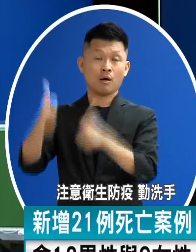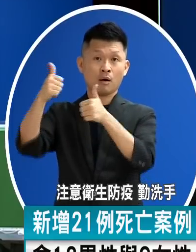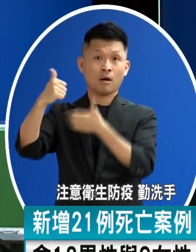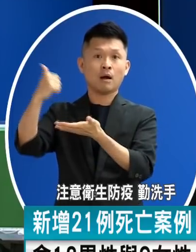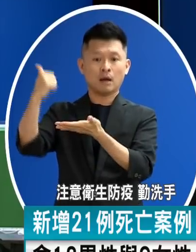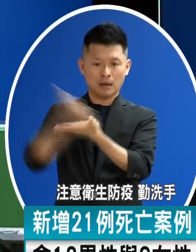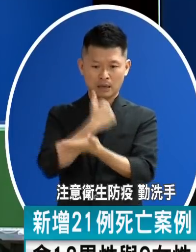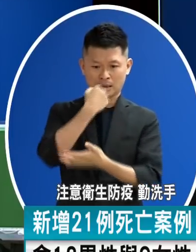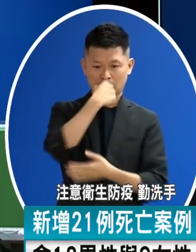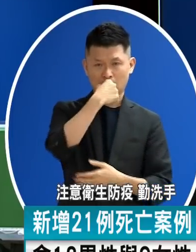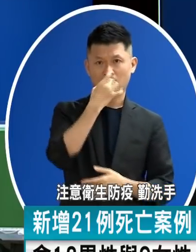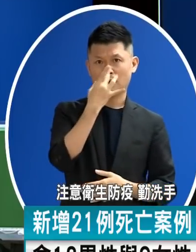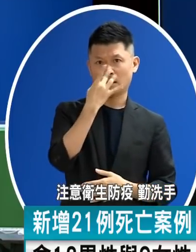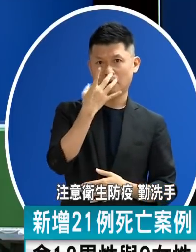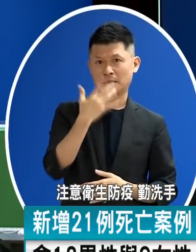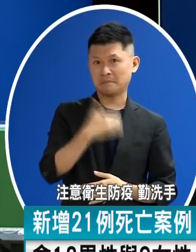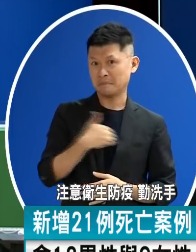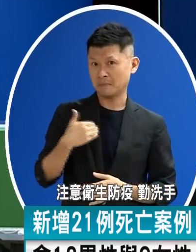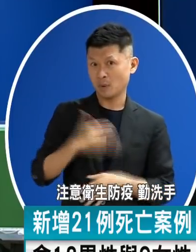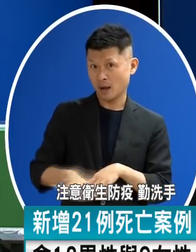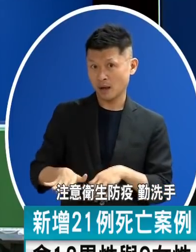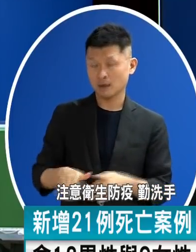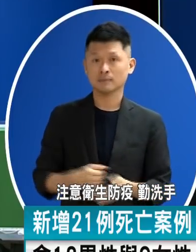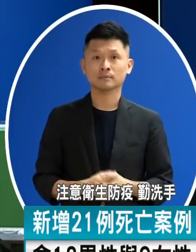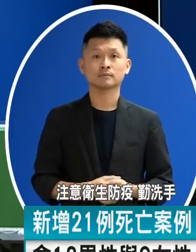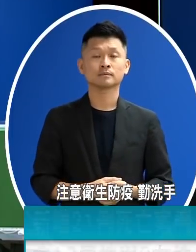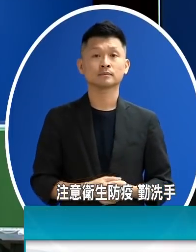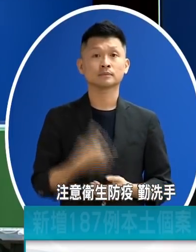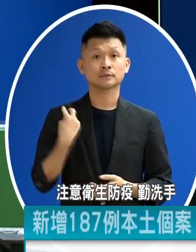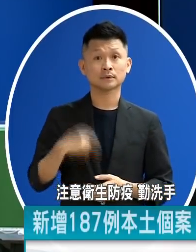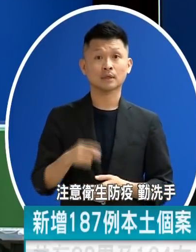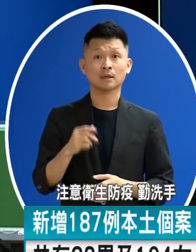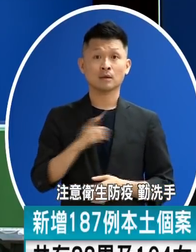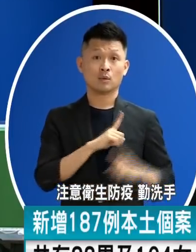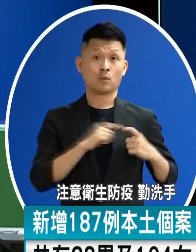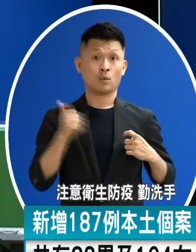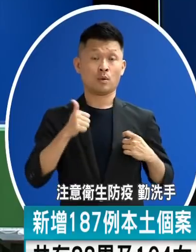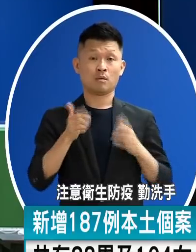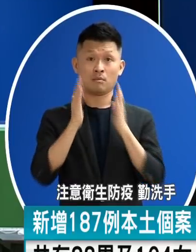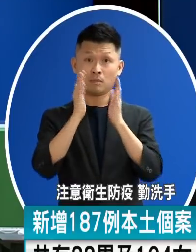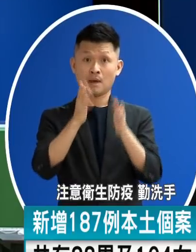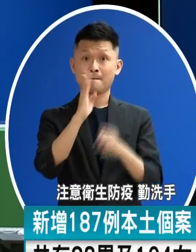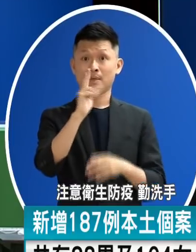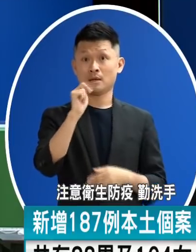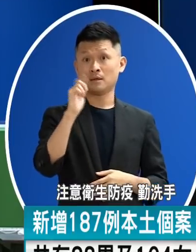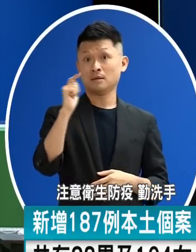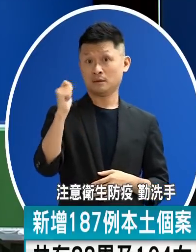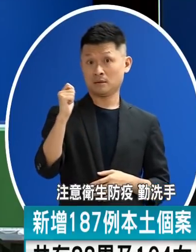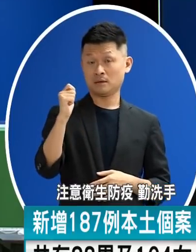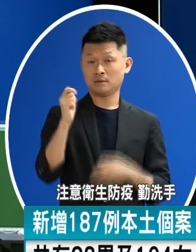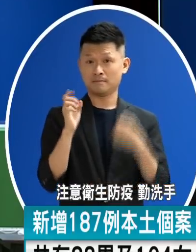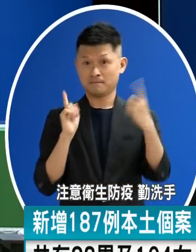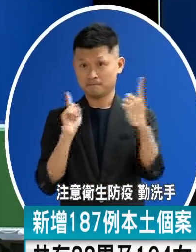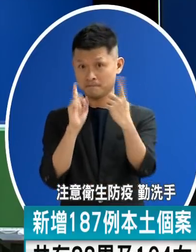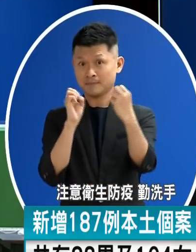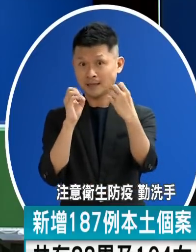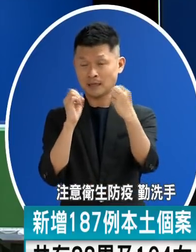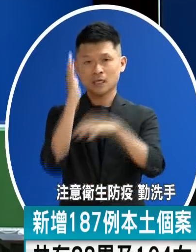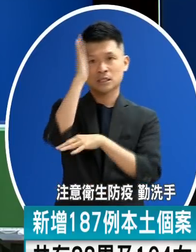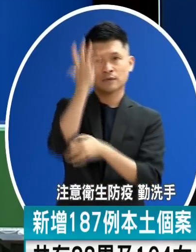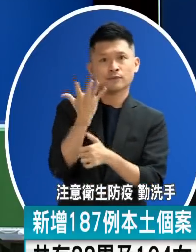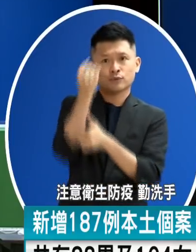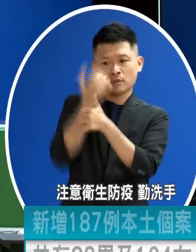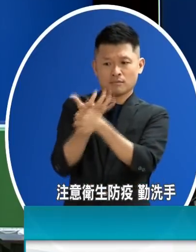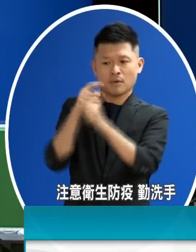进到台湾。另外刚刚有谈到就是授权文件，那郭台铭向 BNT 谈的时候要出示什么样子的政府授权文